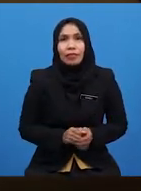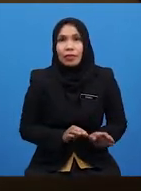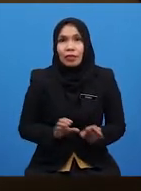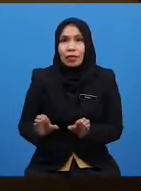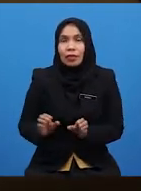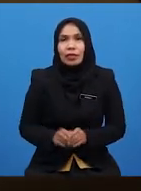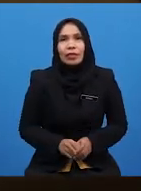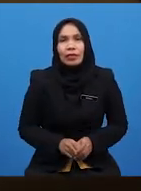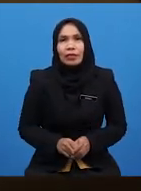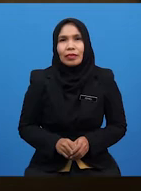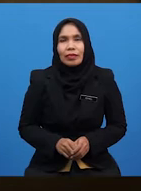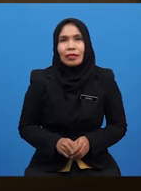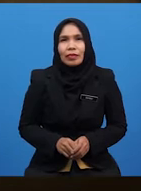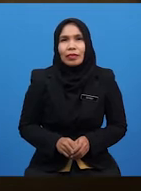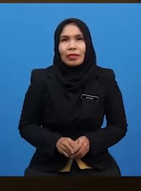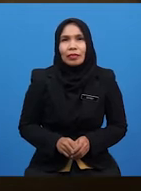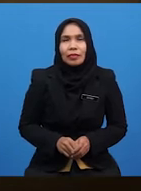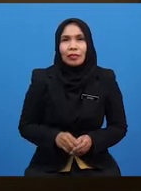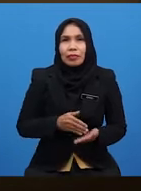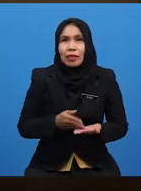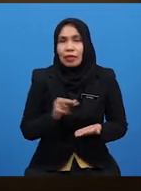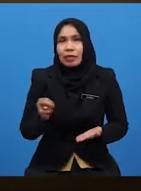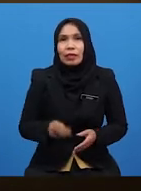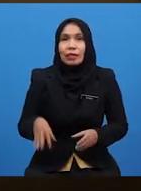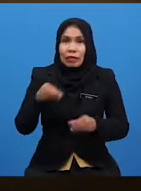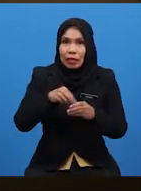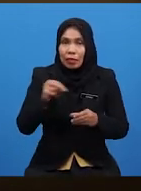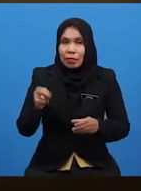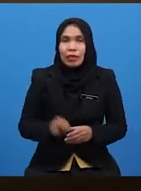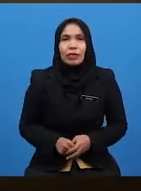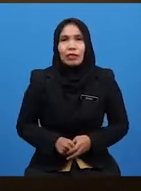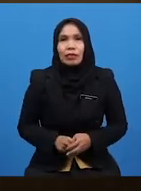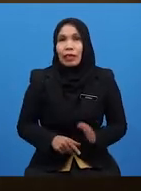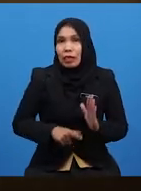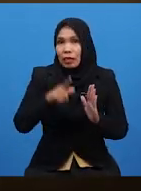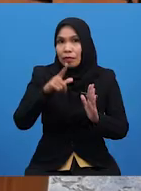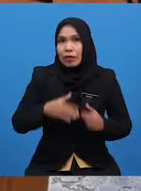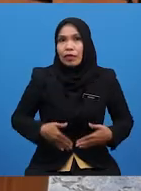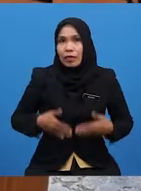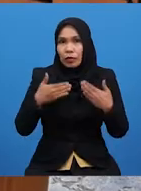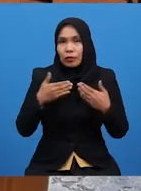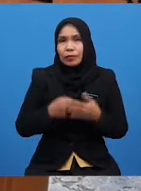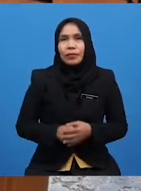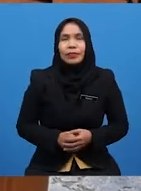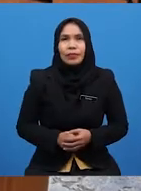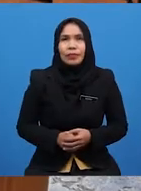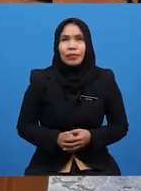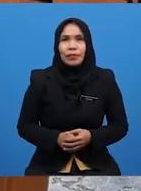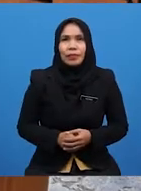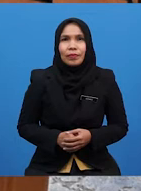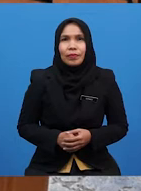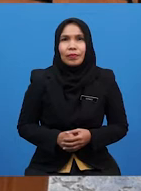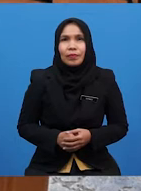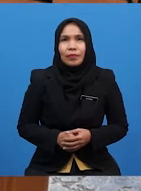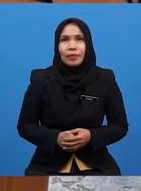kepada bahagian dalaman yang lebih hidup Hai berpancar atau